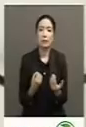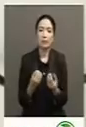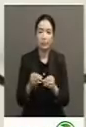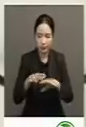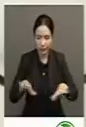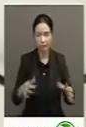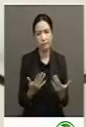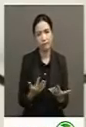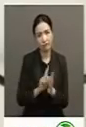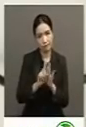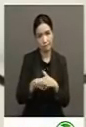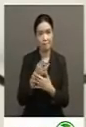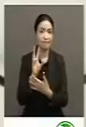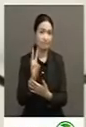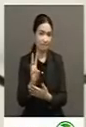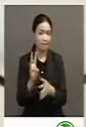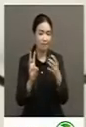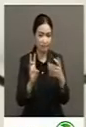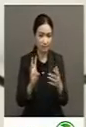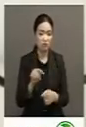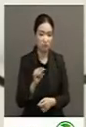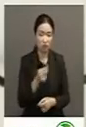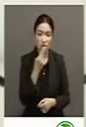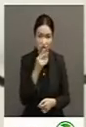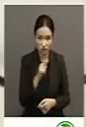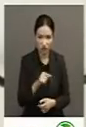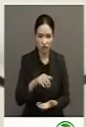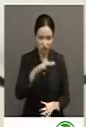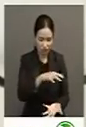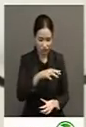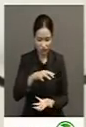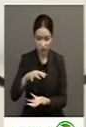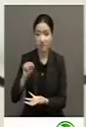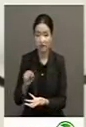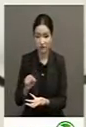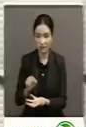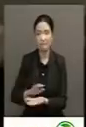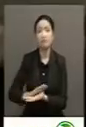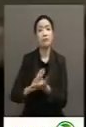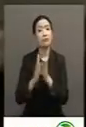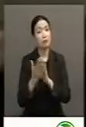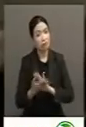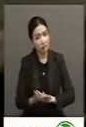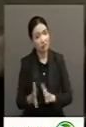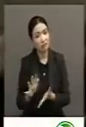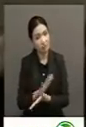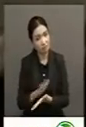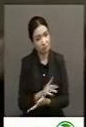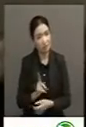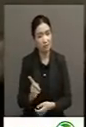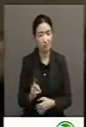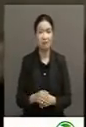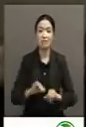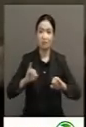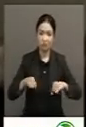ประมาณ 6ชมงด้วยกันก่อนที่จะนำก้นบุหรี่อัดก้อนเหล่านี้เนี่ยแหละค่ะไปแปรรูปเป็นกระดาษสำหรับเจ้าของ